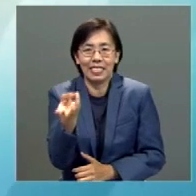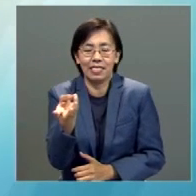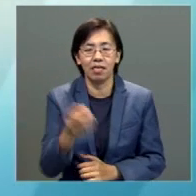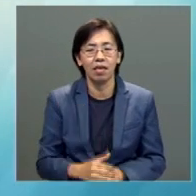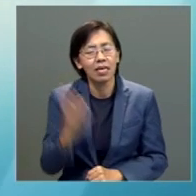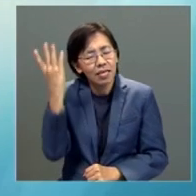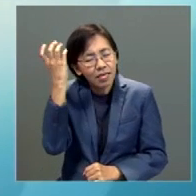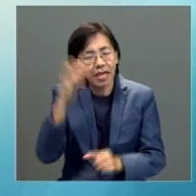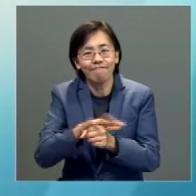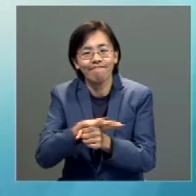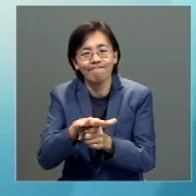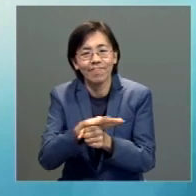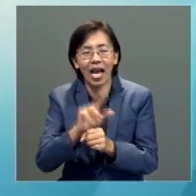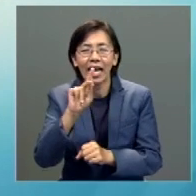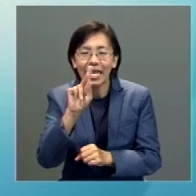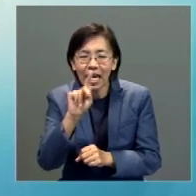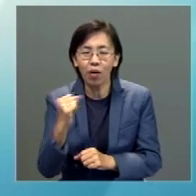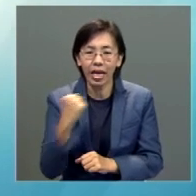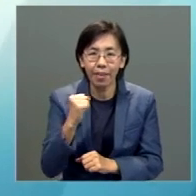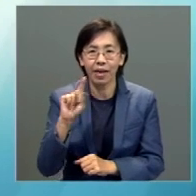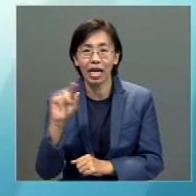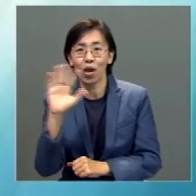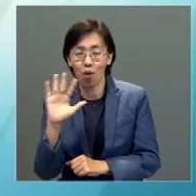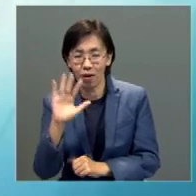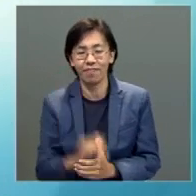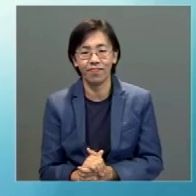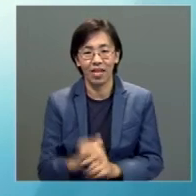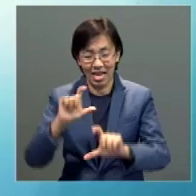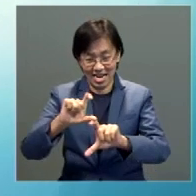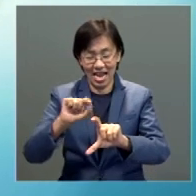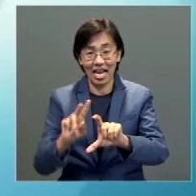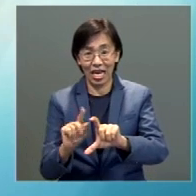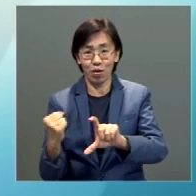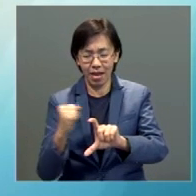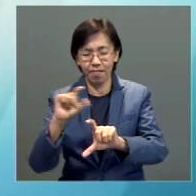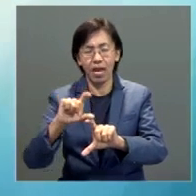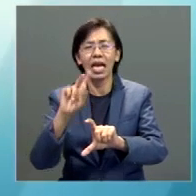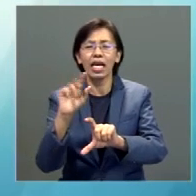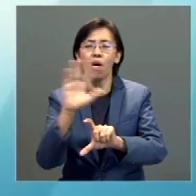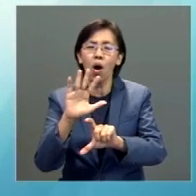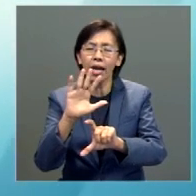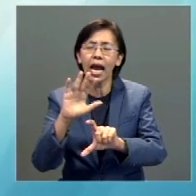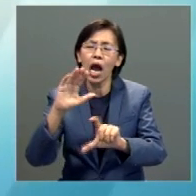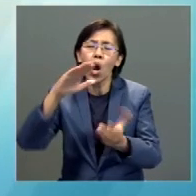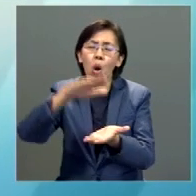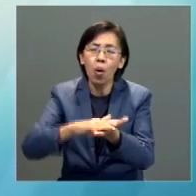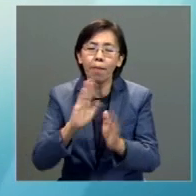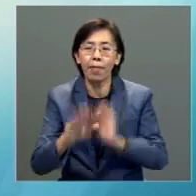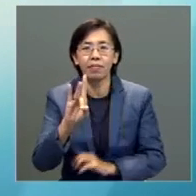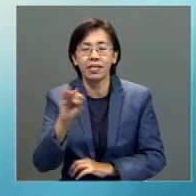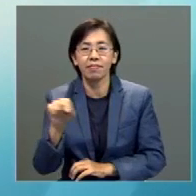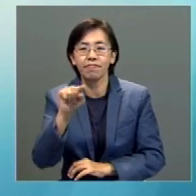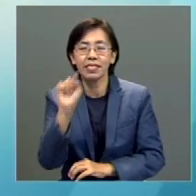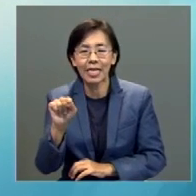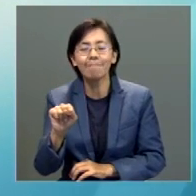ครียดปานกลางที่เป็นสีเขียวเข้มกับสีเขียวอ่อนซึ่งก็เป็นส่วนใหญ่ของประเทศนะครับประมาณสัก 80% ท่านปรับตั